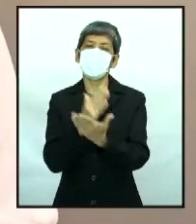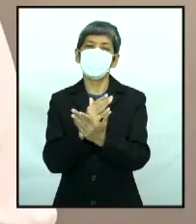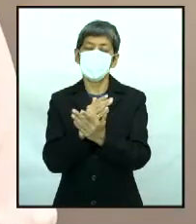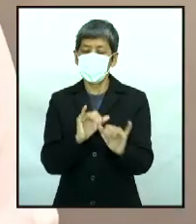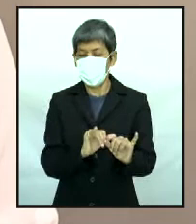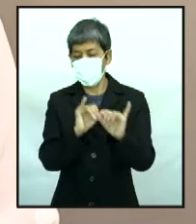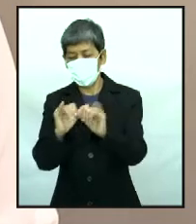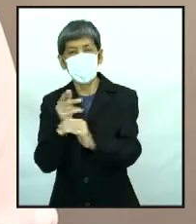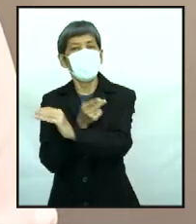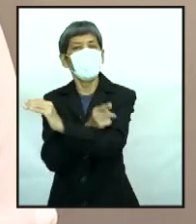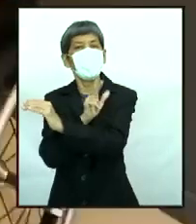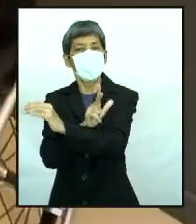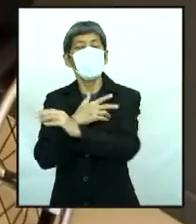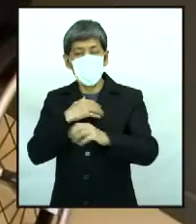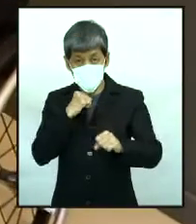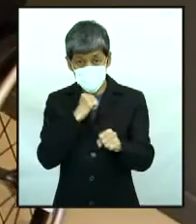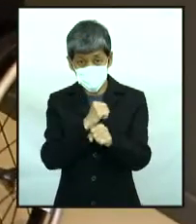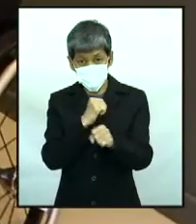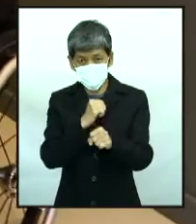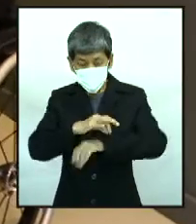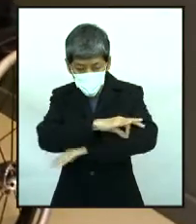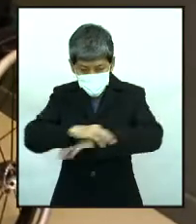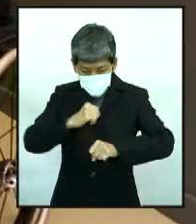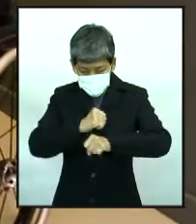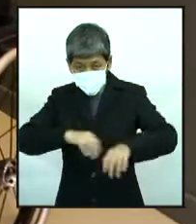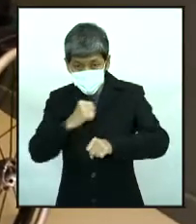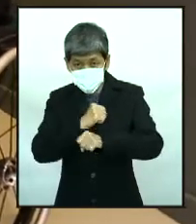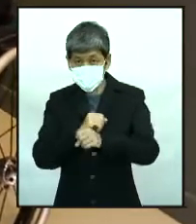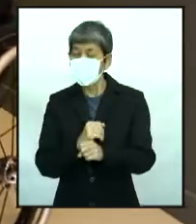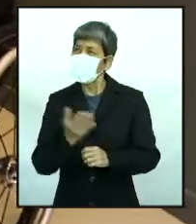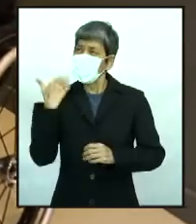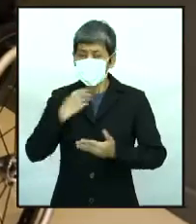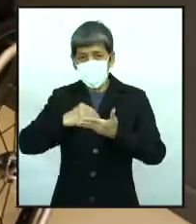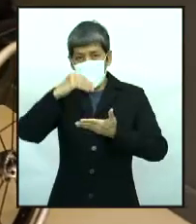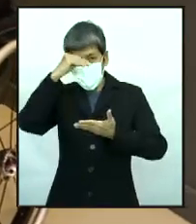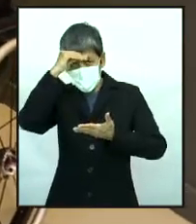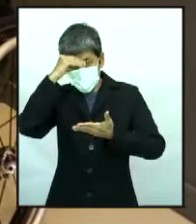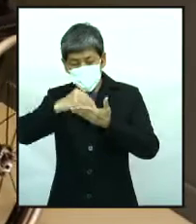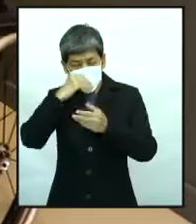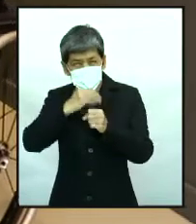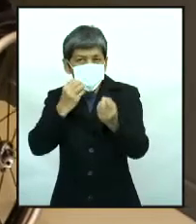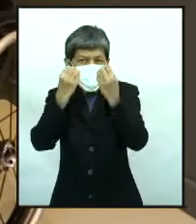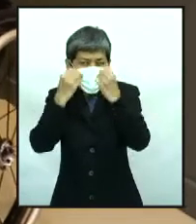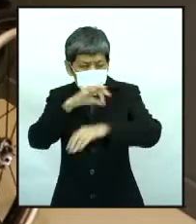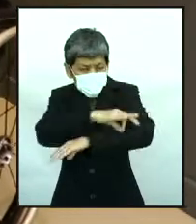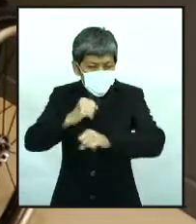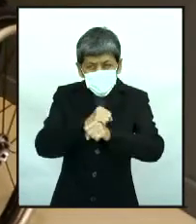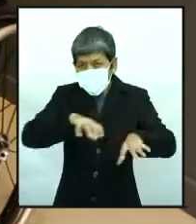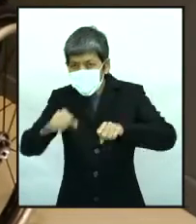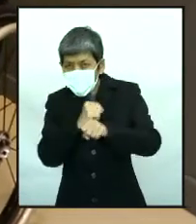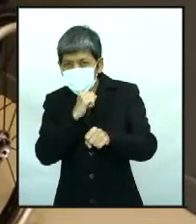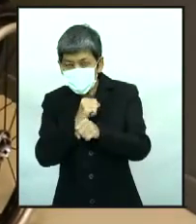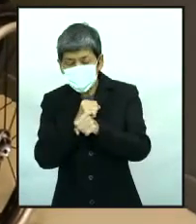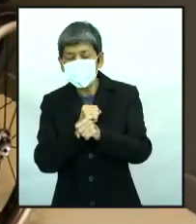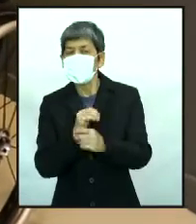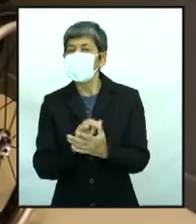ก็ตก็ไปทำออกแบบตกแต่งภายในก่อนที่จะนั่นก็ไปเรียนเท ค คอร์สไปเรียนออกแบบตกแต่งภายในกับโปรดักต์ดี